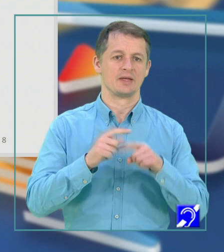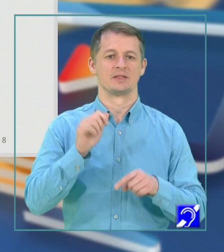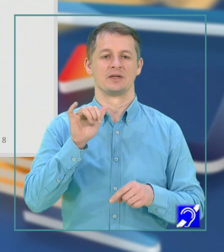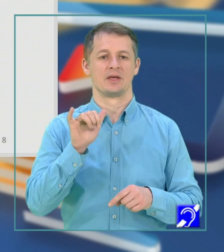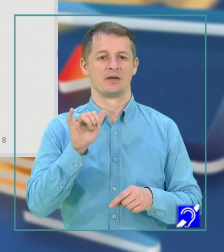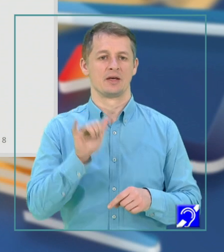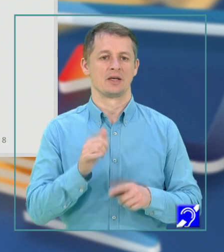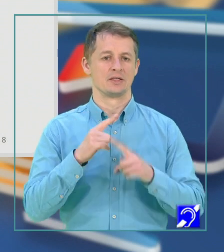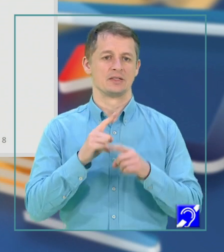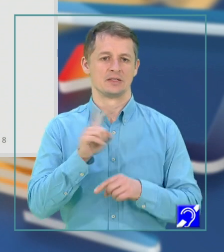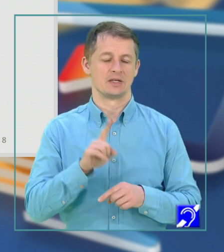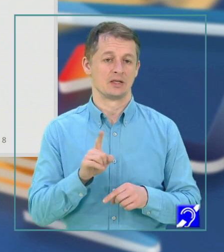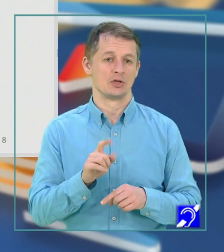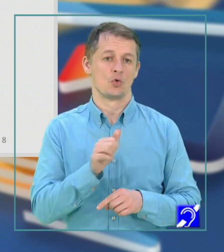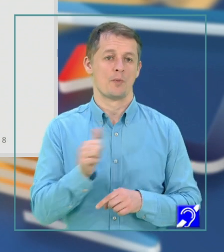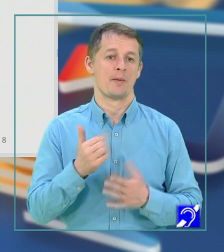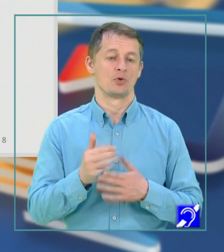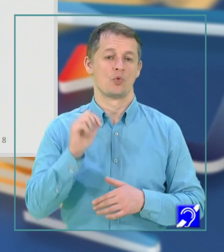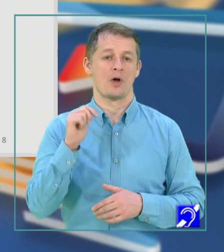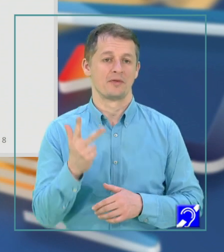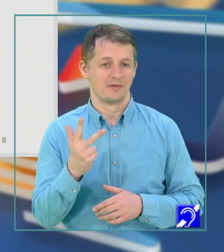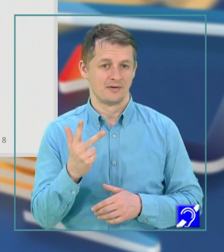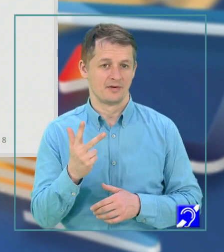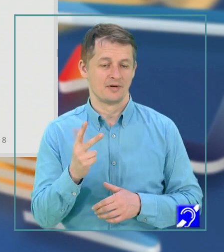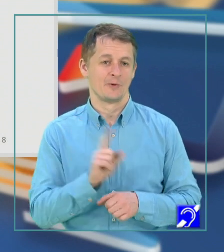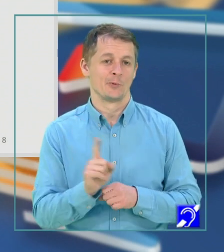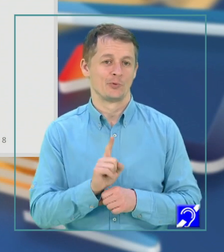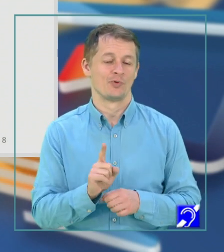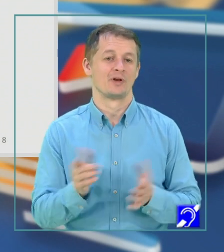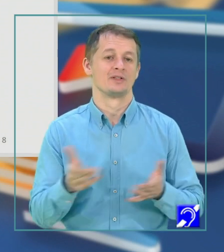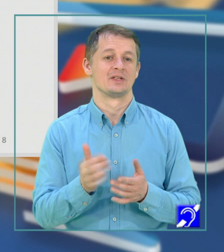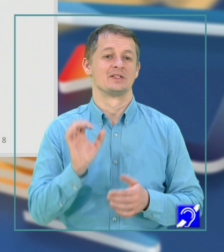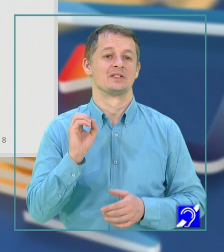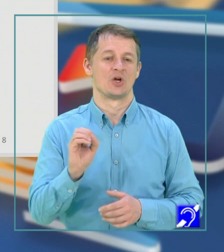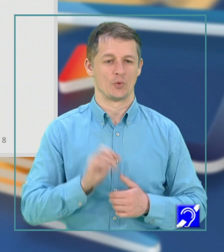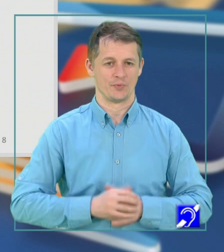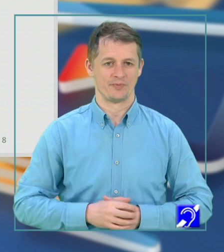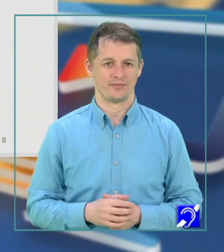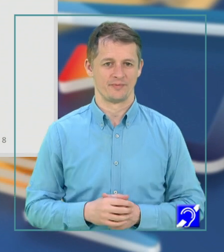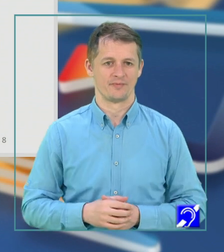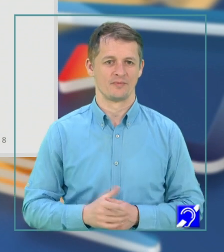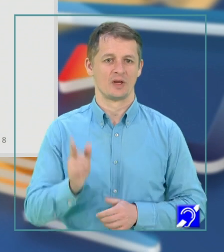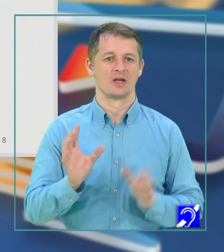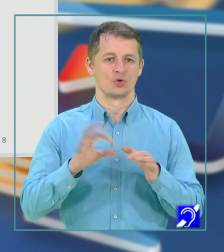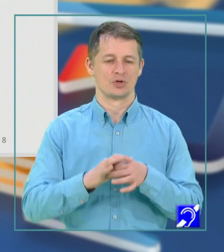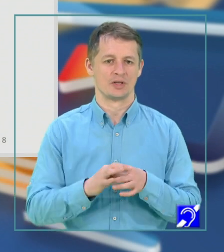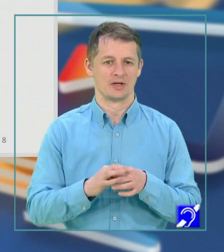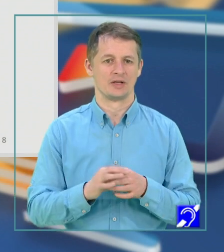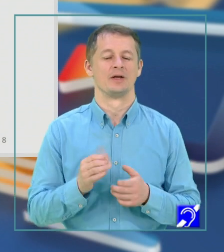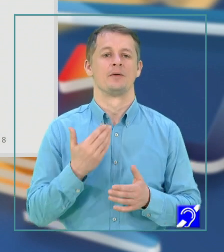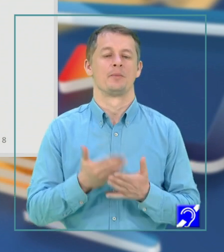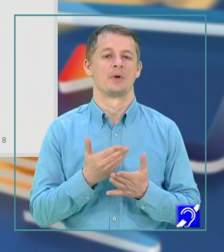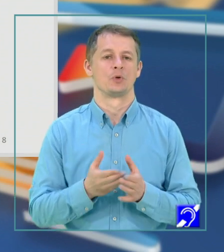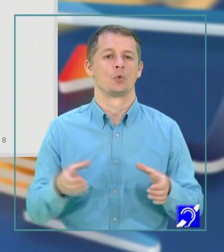doar pentru acelea care au a treia componentă 0. Asociativitatea, de asemenea, permite doar asocierea sau